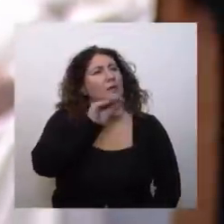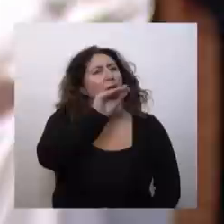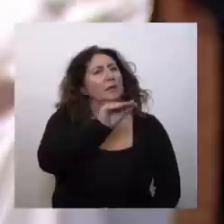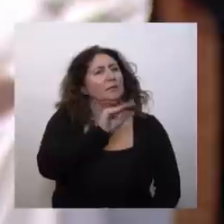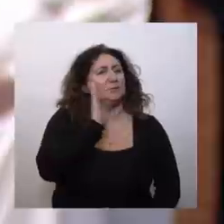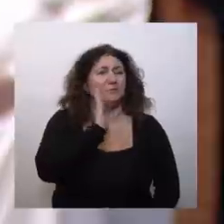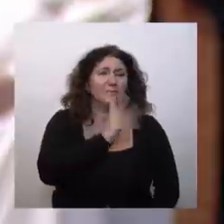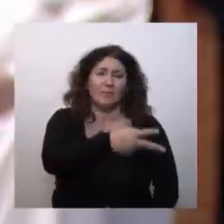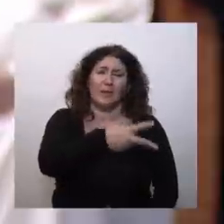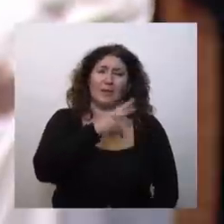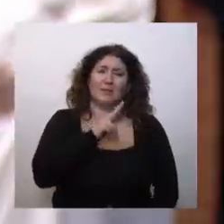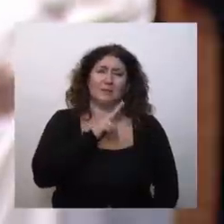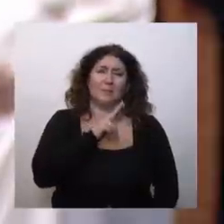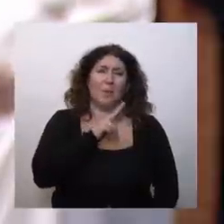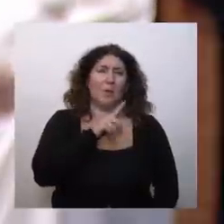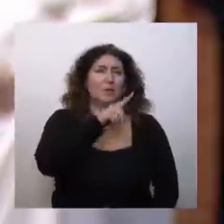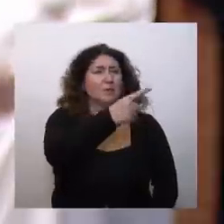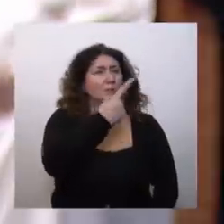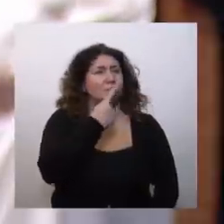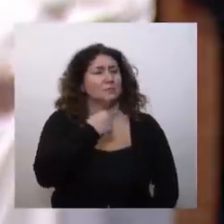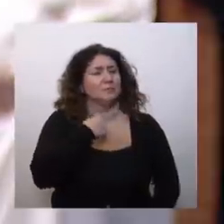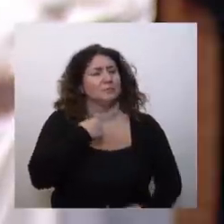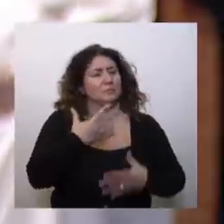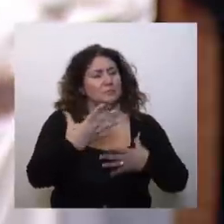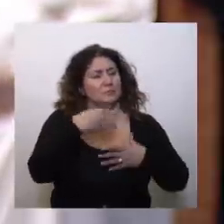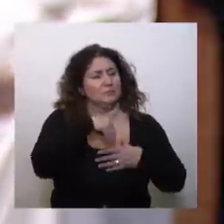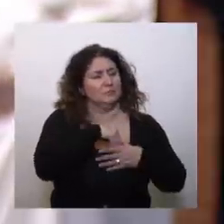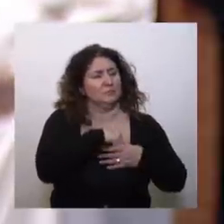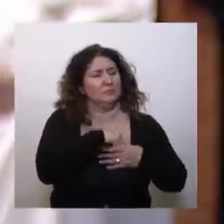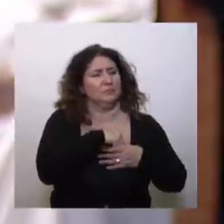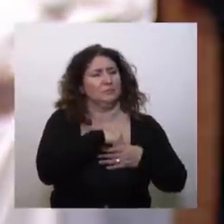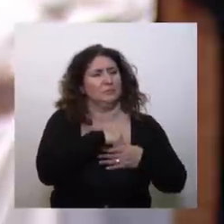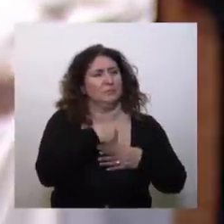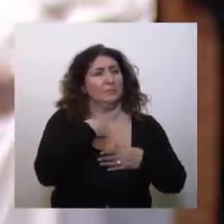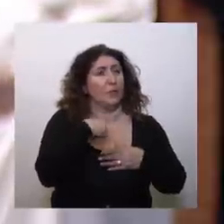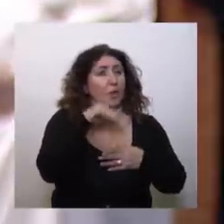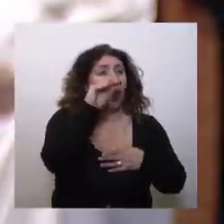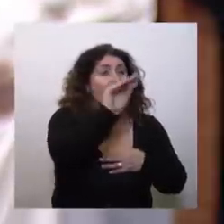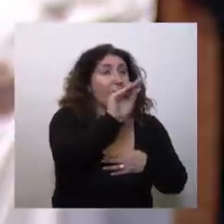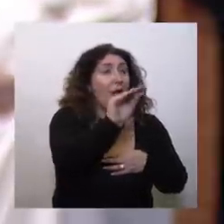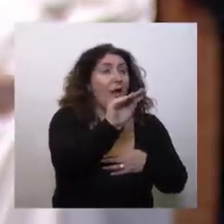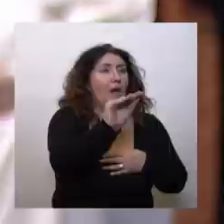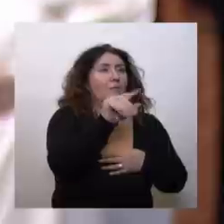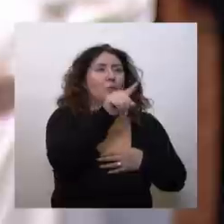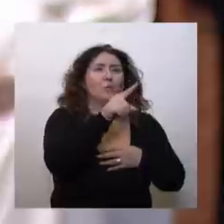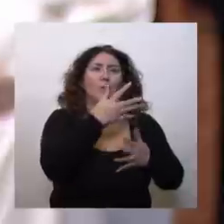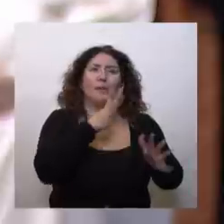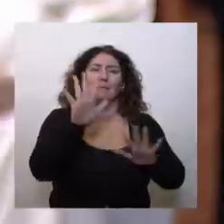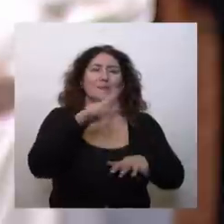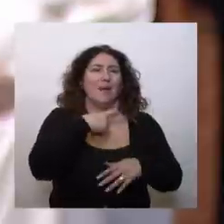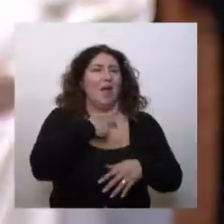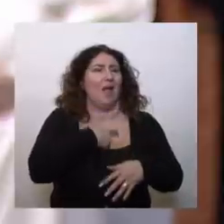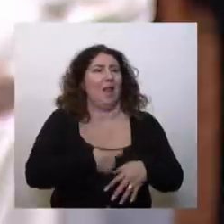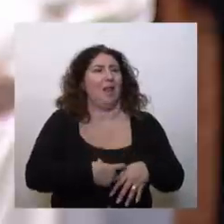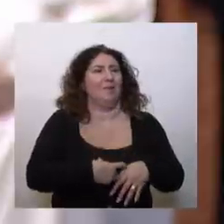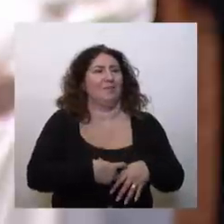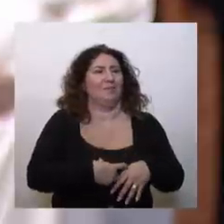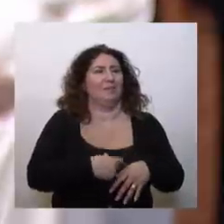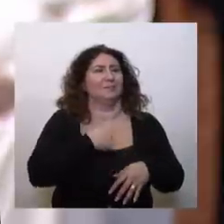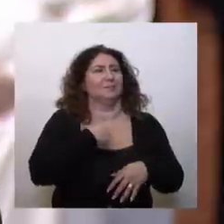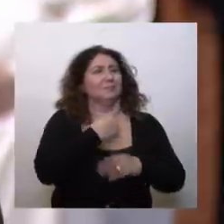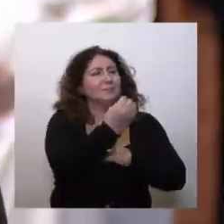precetti. Io ti chiamo, salvami e seguirò i tuoi